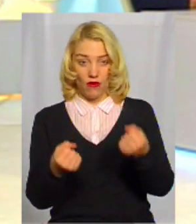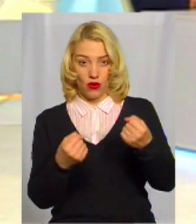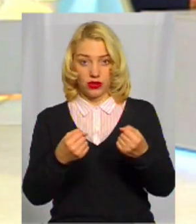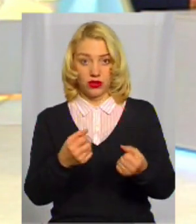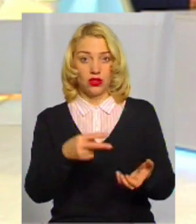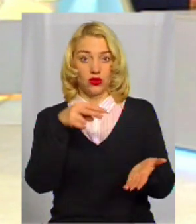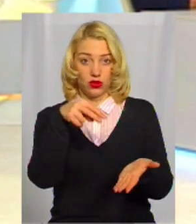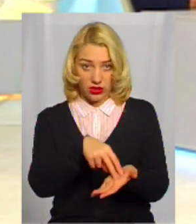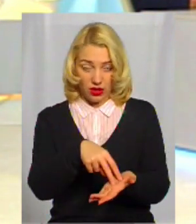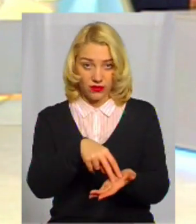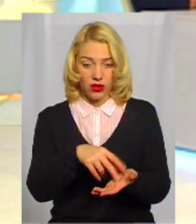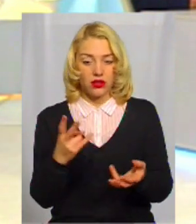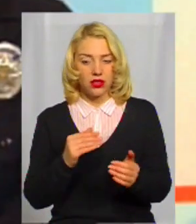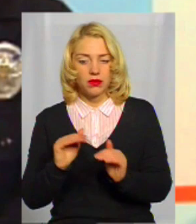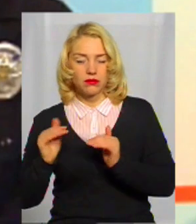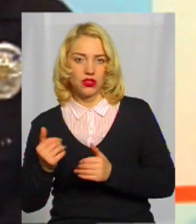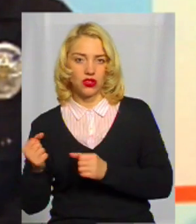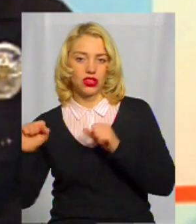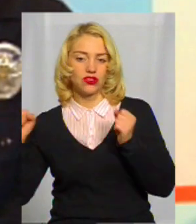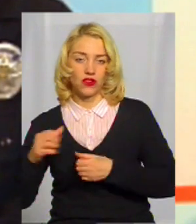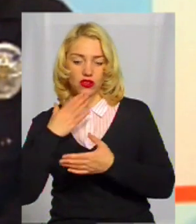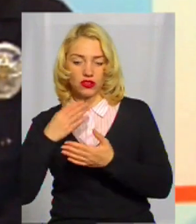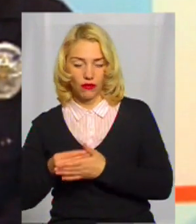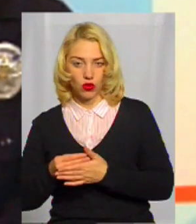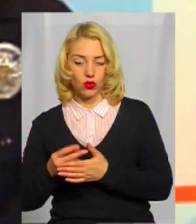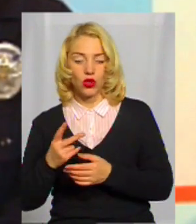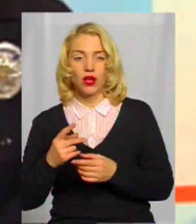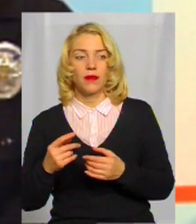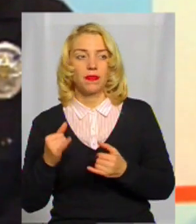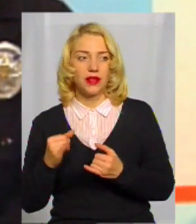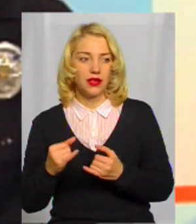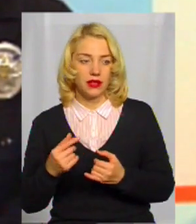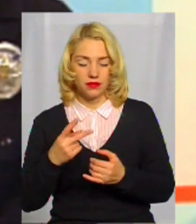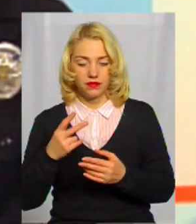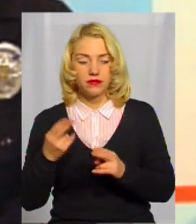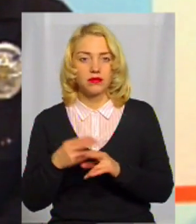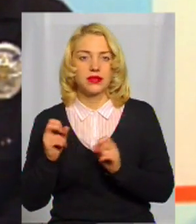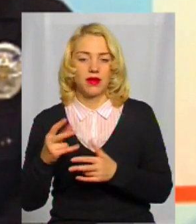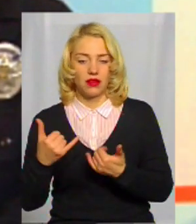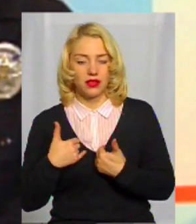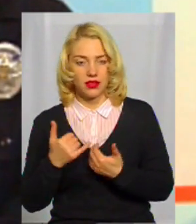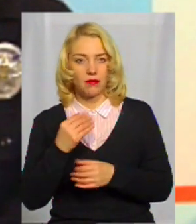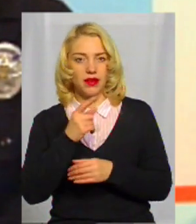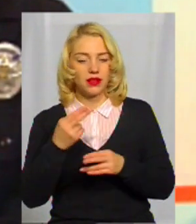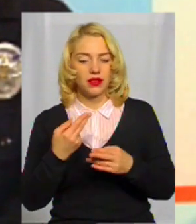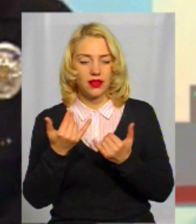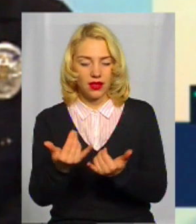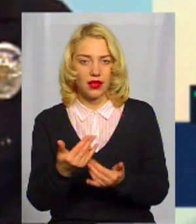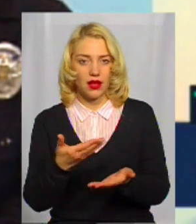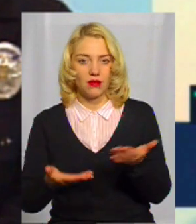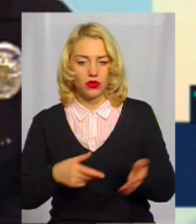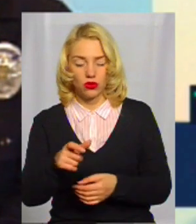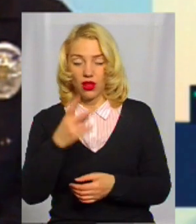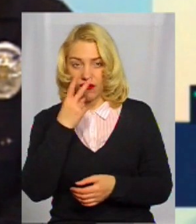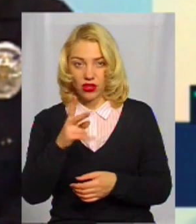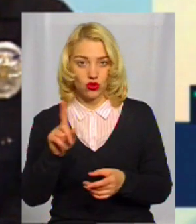також зменшити швидкість, переконатися у відсутності небезпеки для пішоходів та себе, після того тільки продовжити рух. На даному відео чітко